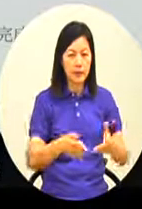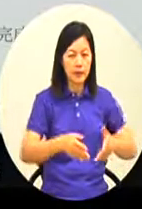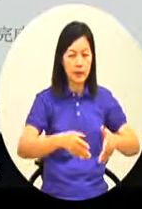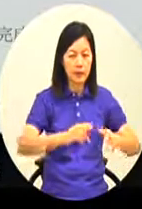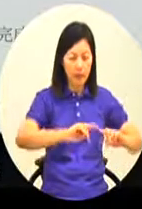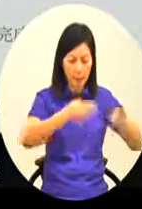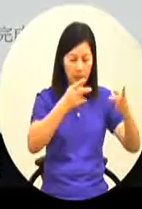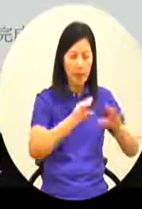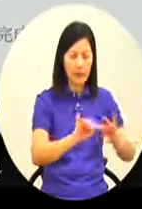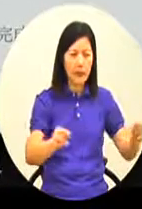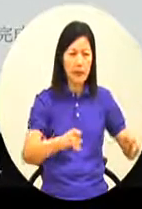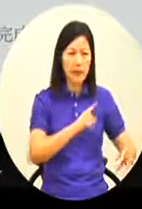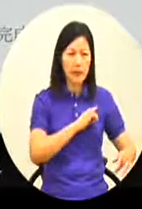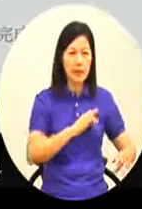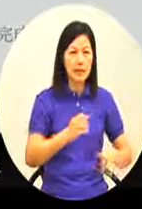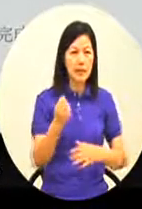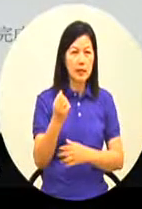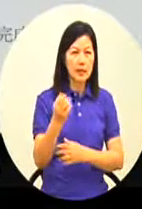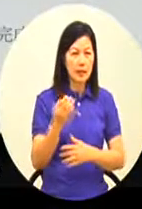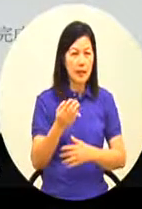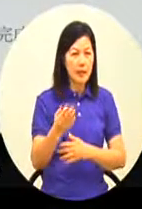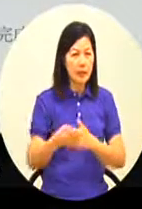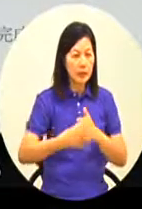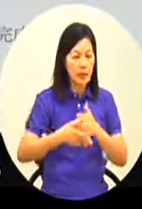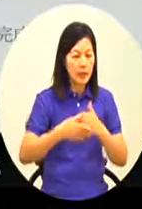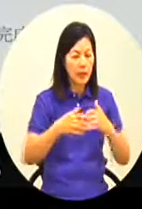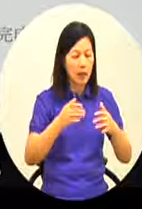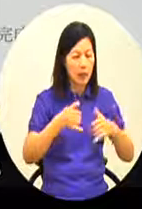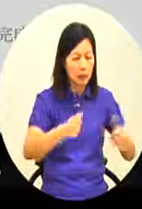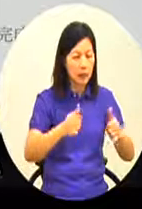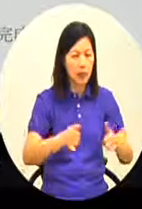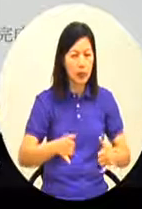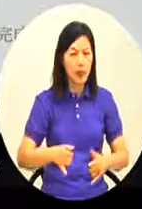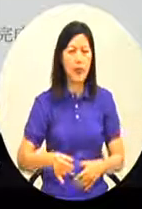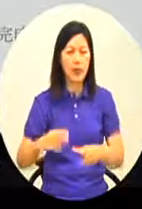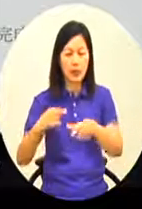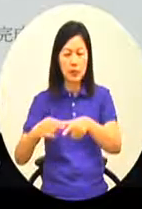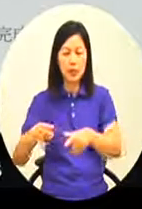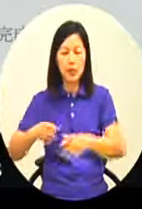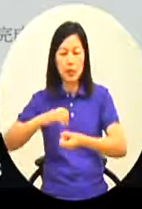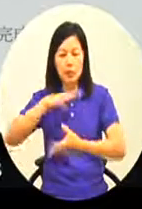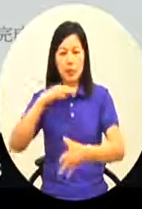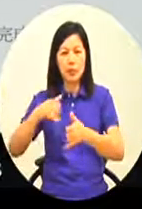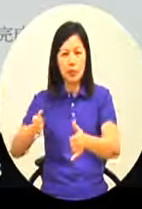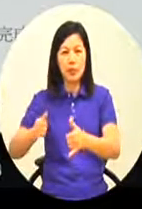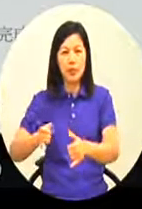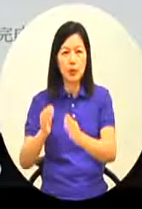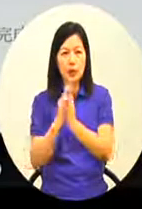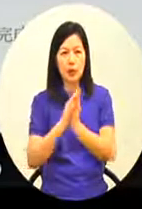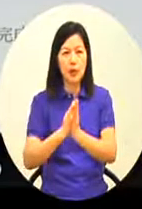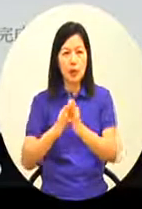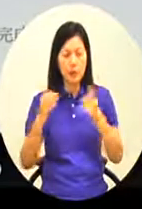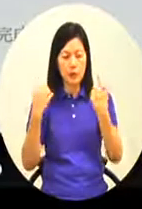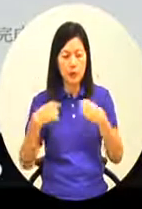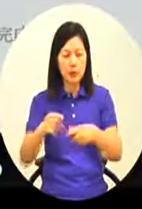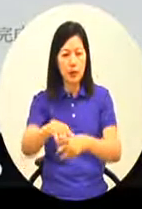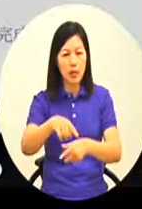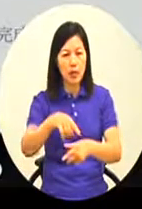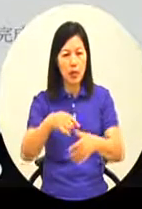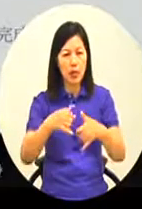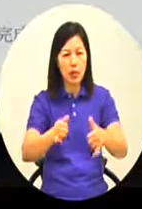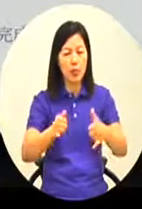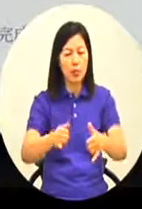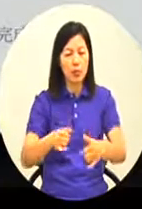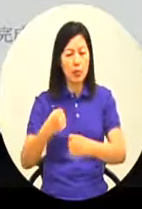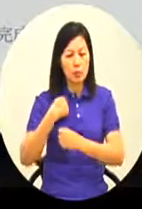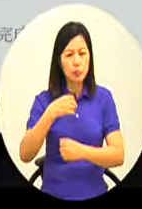眷改地的旁边包含自勉路，包含重实路，包含介寿路，包含这个陶子园路，他很多都还是军方的用地。那